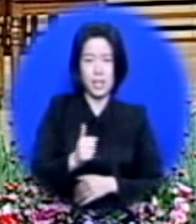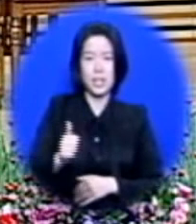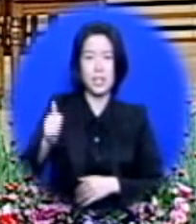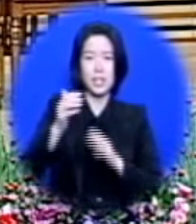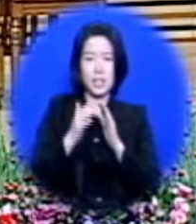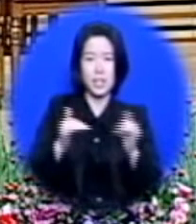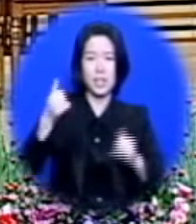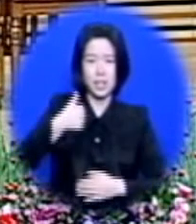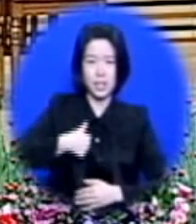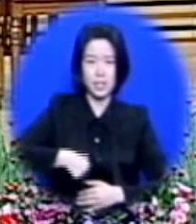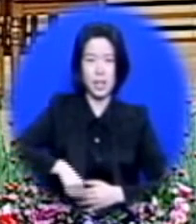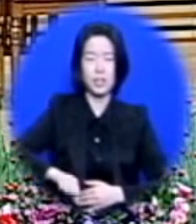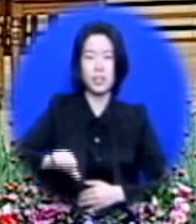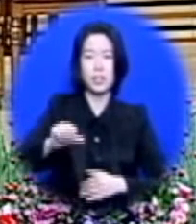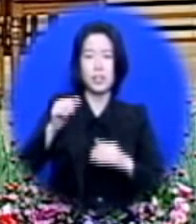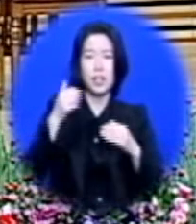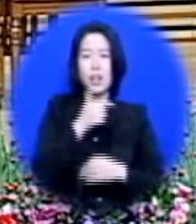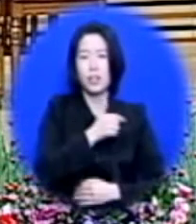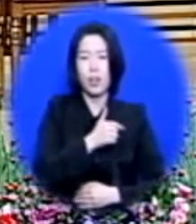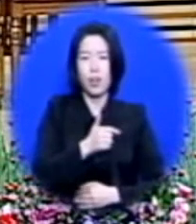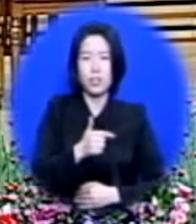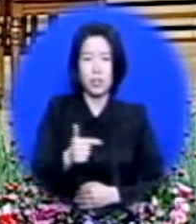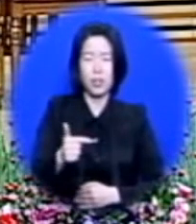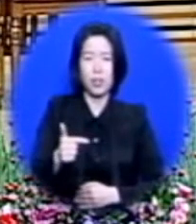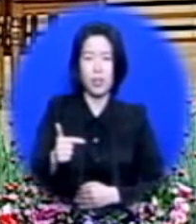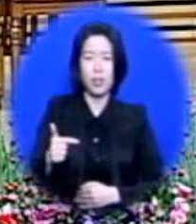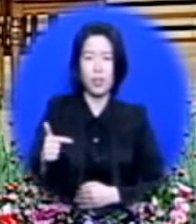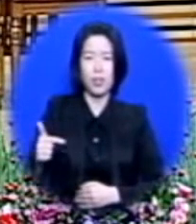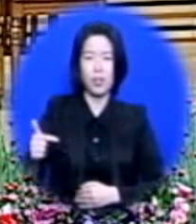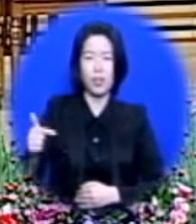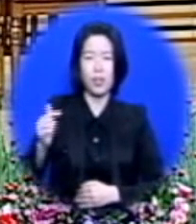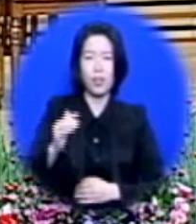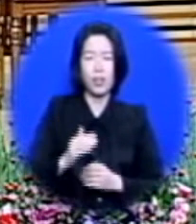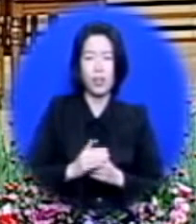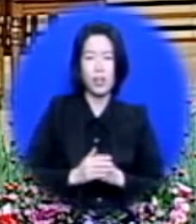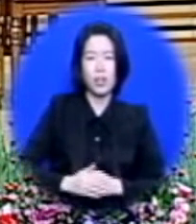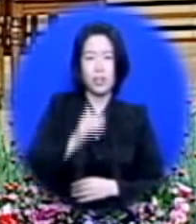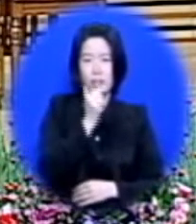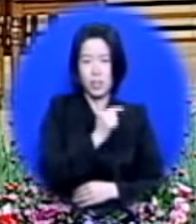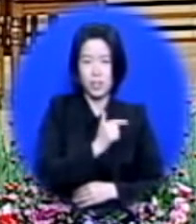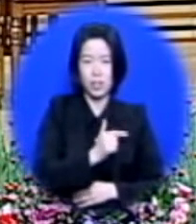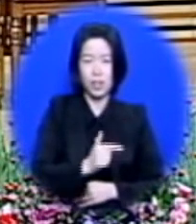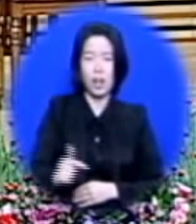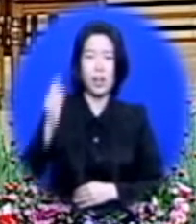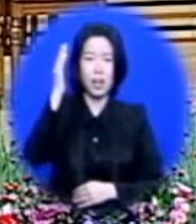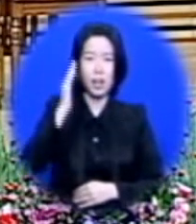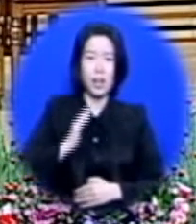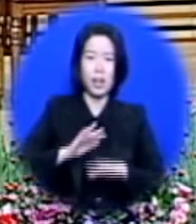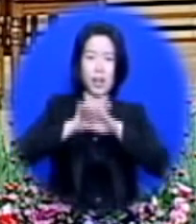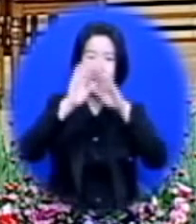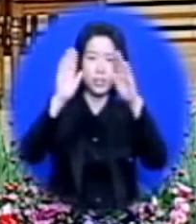에 이 자 그 어서 어 5 더 서거